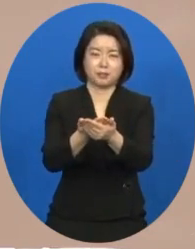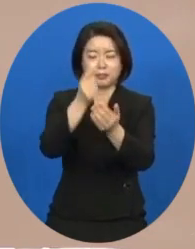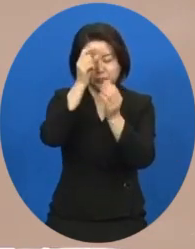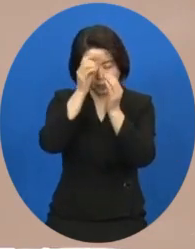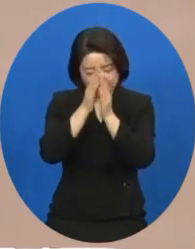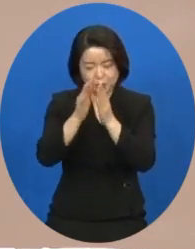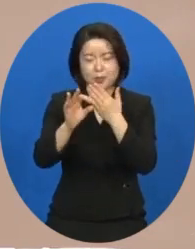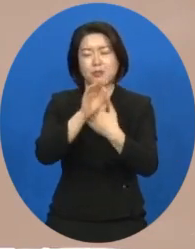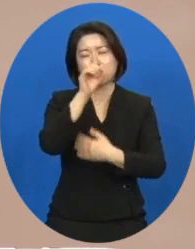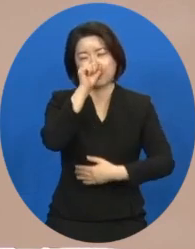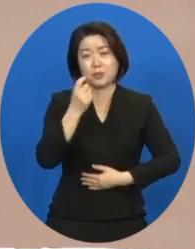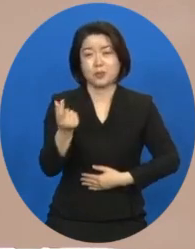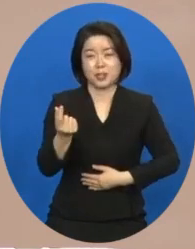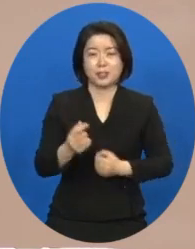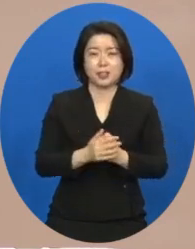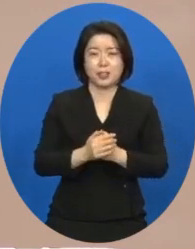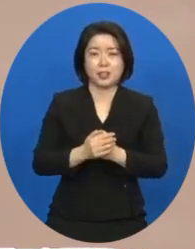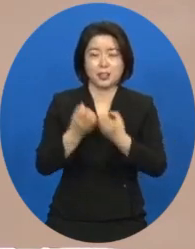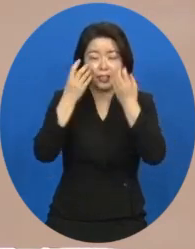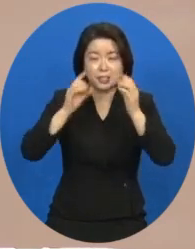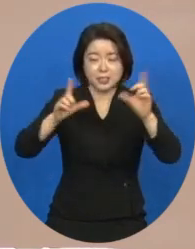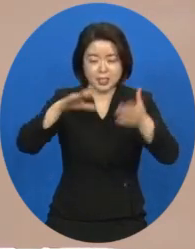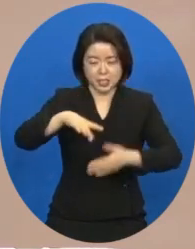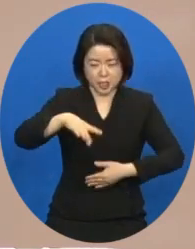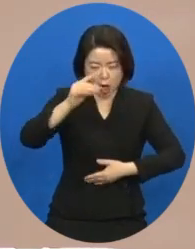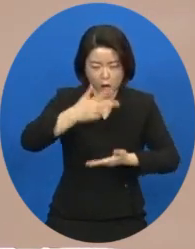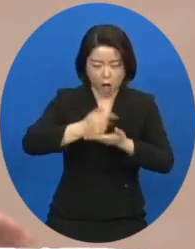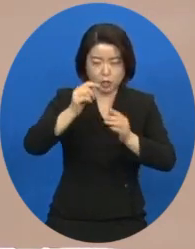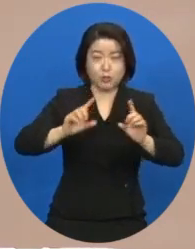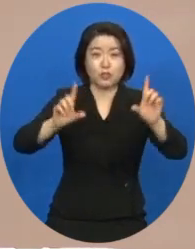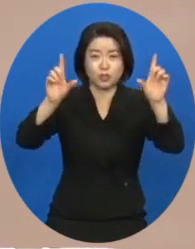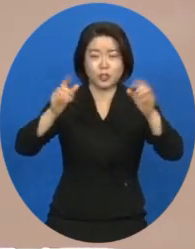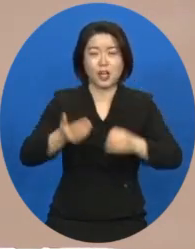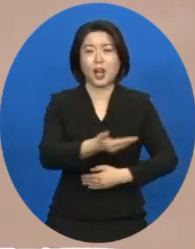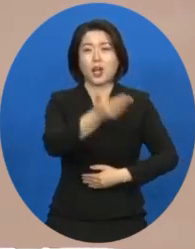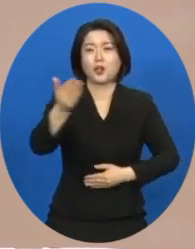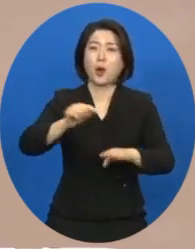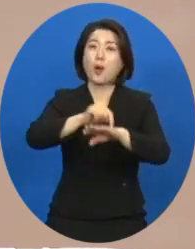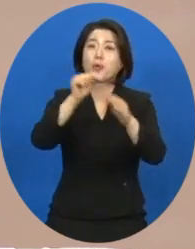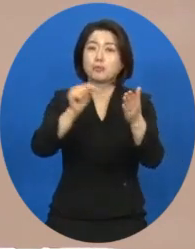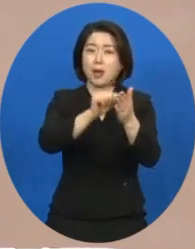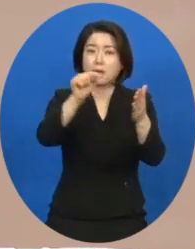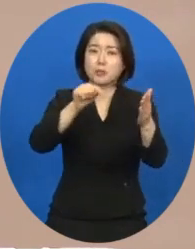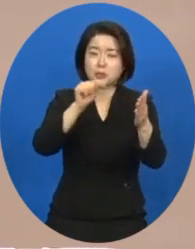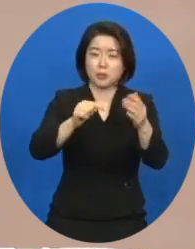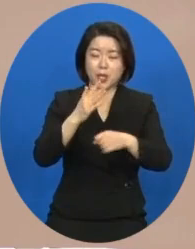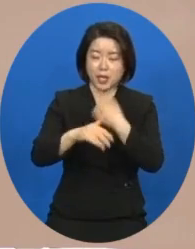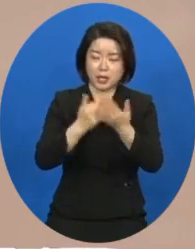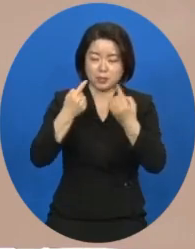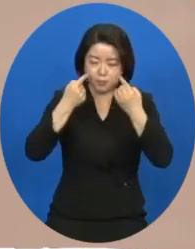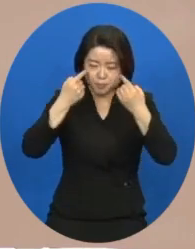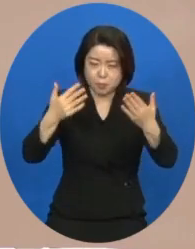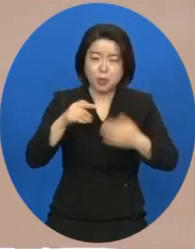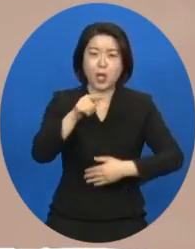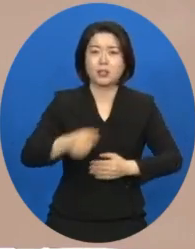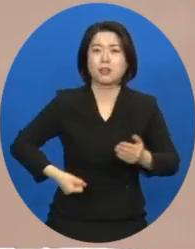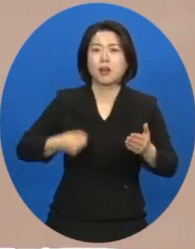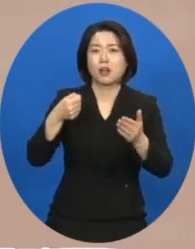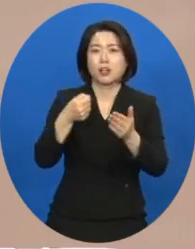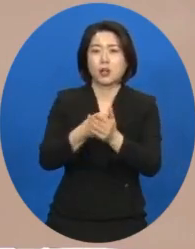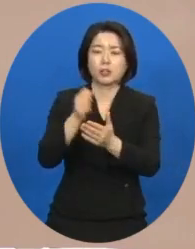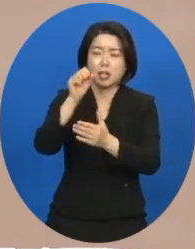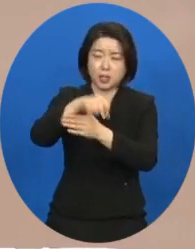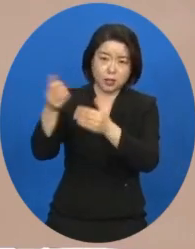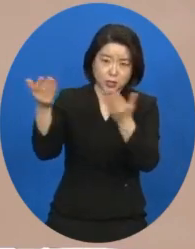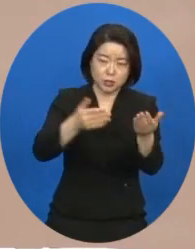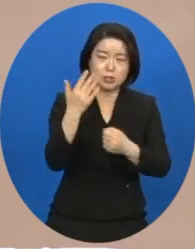기도하시면 좋겠어요. 새해 첫 주일에 여러분들의 마음에 하나님께서 분명하게 그 결단을 주시기를,